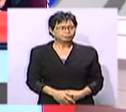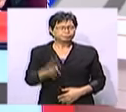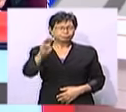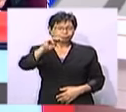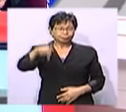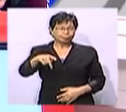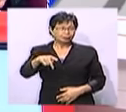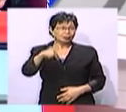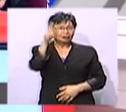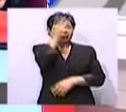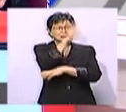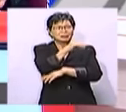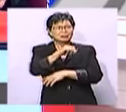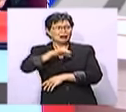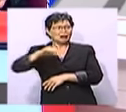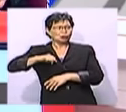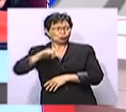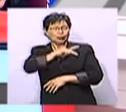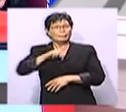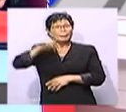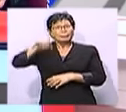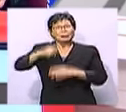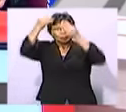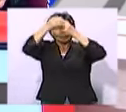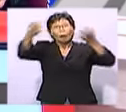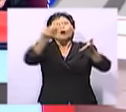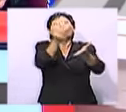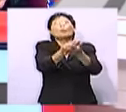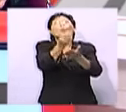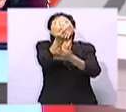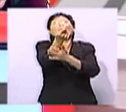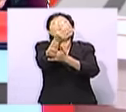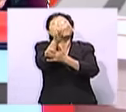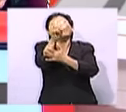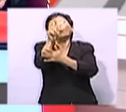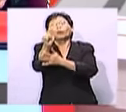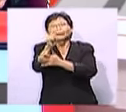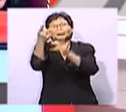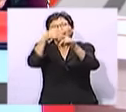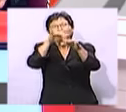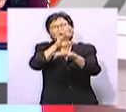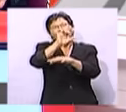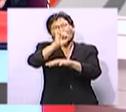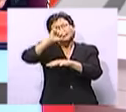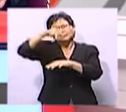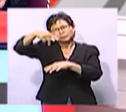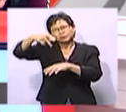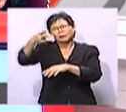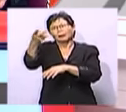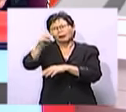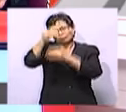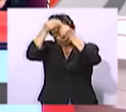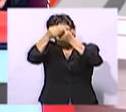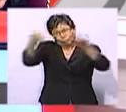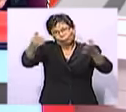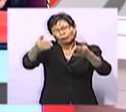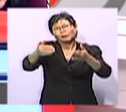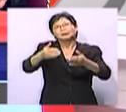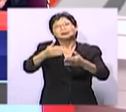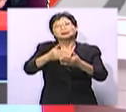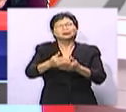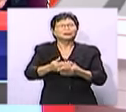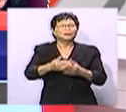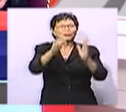Ahli Parlimen Kerajaan dan anggota Kabinet perlu mengisytiharkan harta dan aset kepada Suruhanjaya Pencegahan Rasuah Malaysia SPRM sebaik